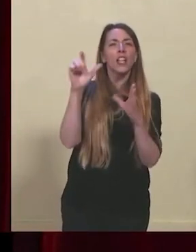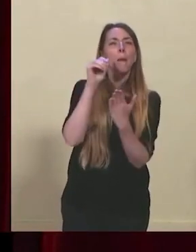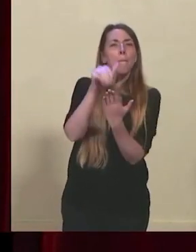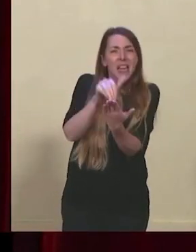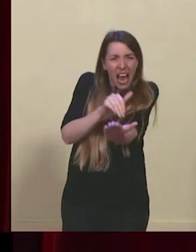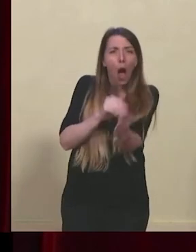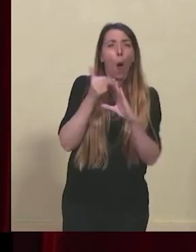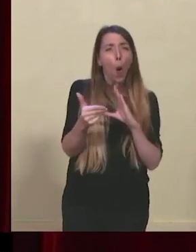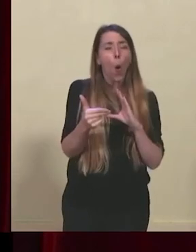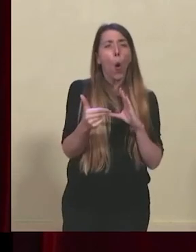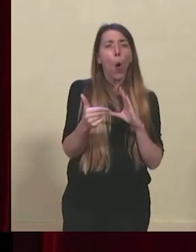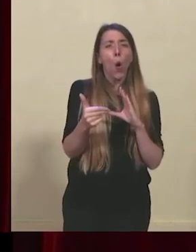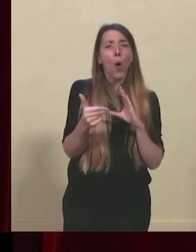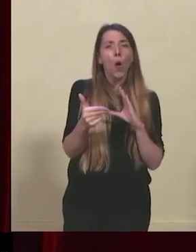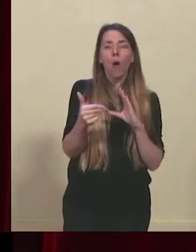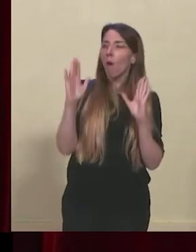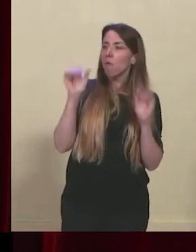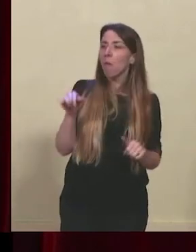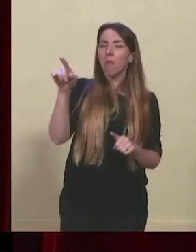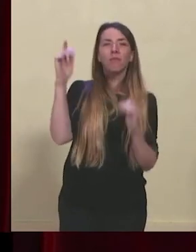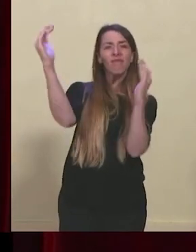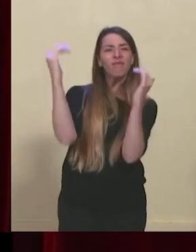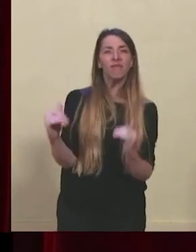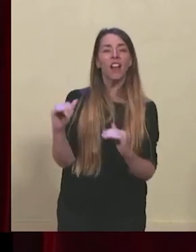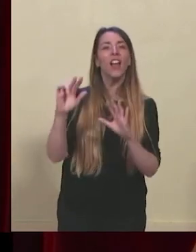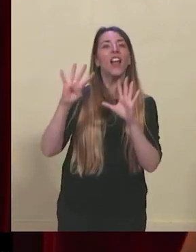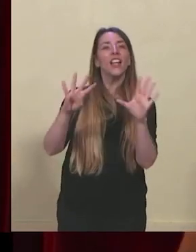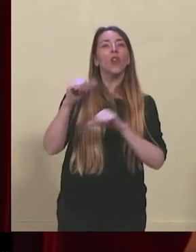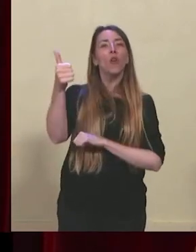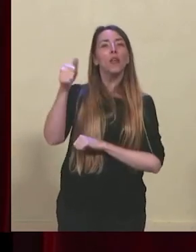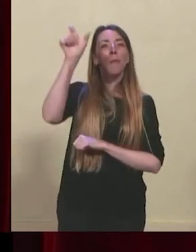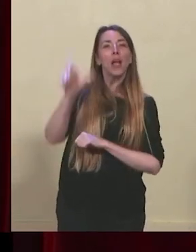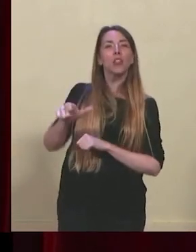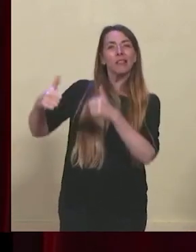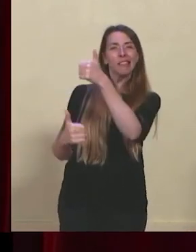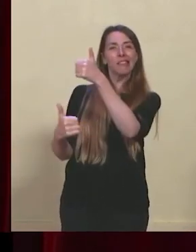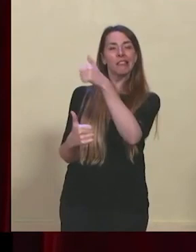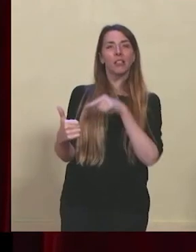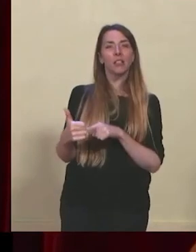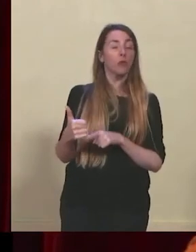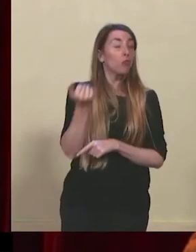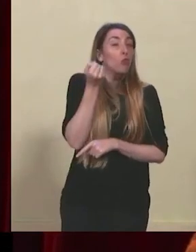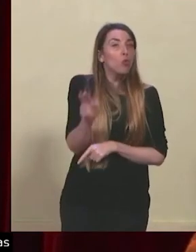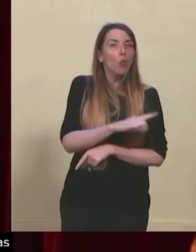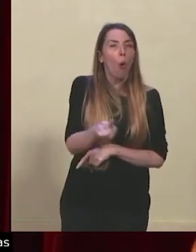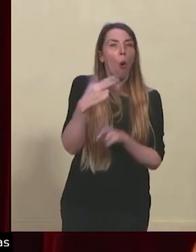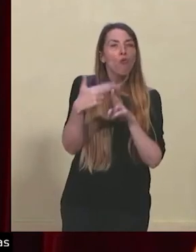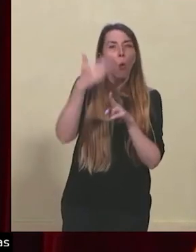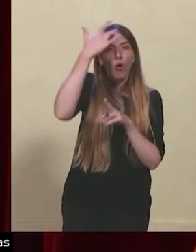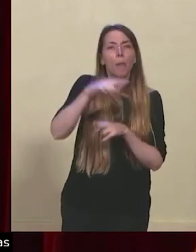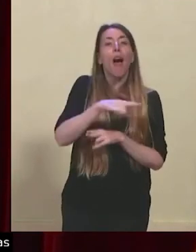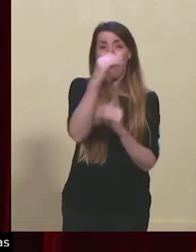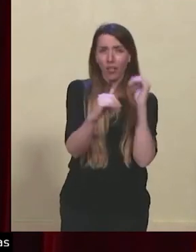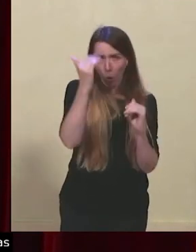Mais même, on prend le 91e du classement qui s'appelle, vous le connaissez pas, je suis sûr, le 91e. Vous connaissez par cœur le classement,